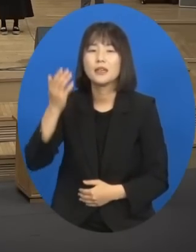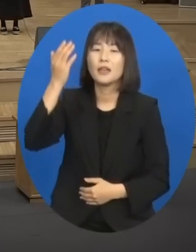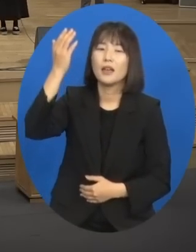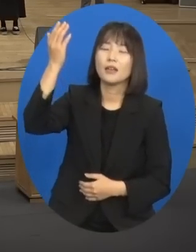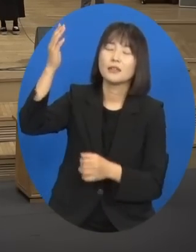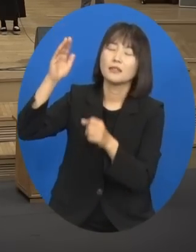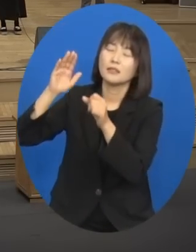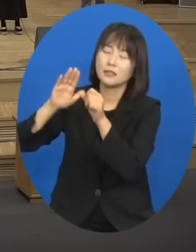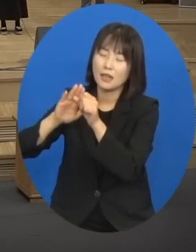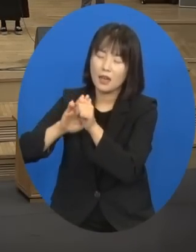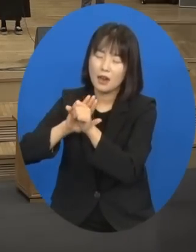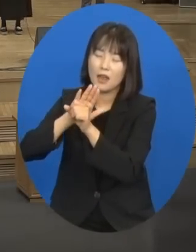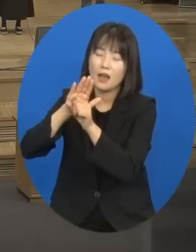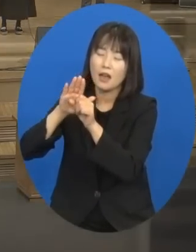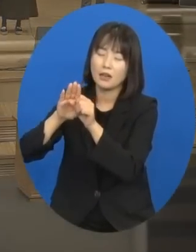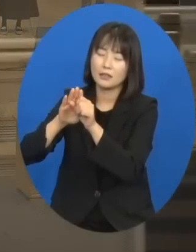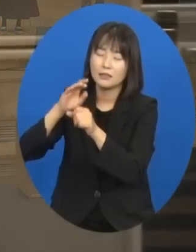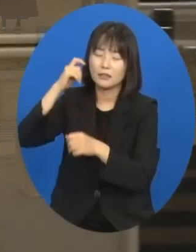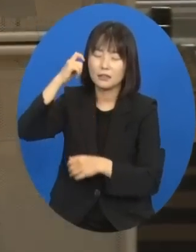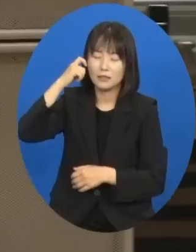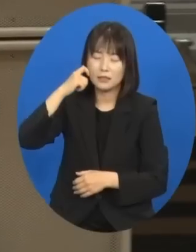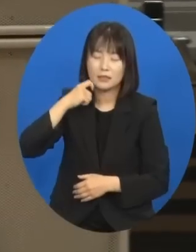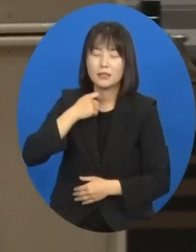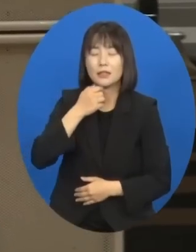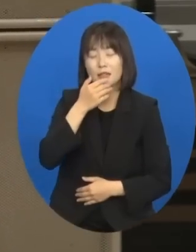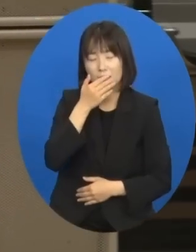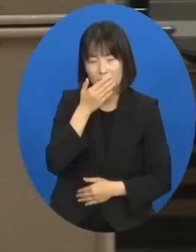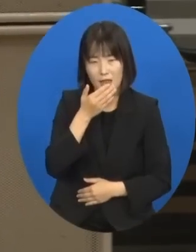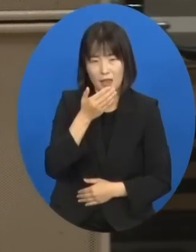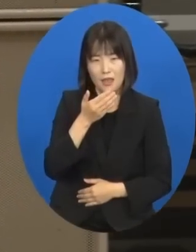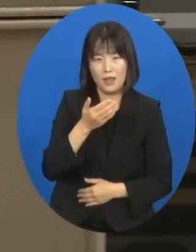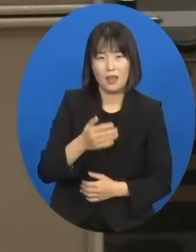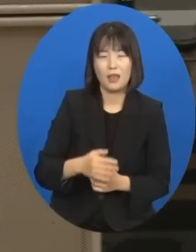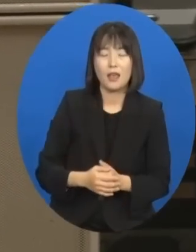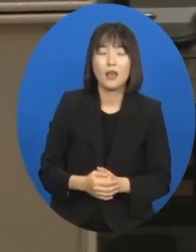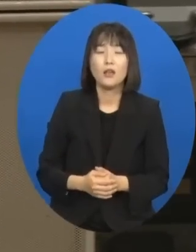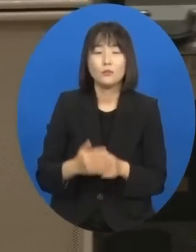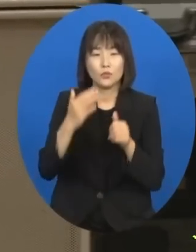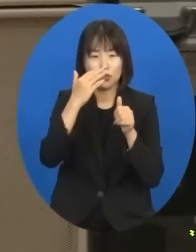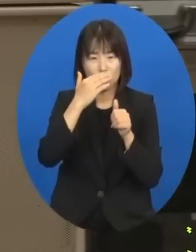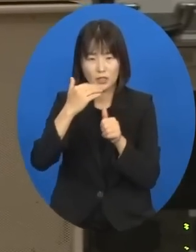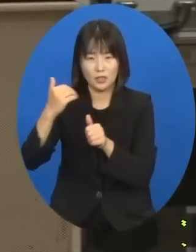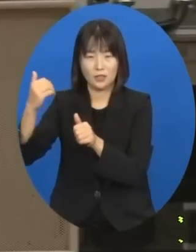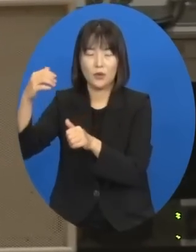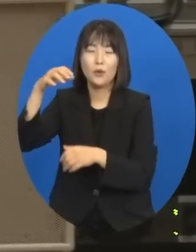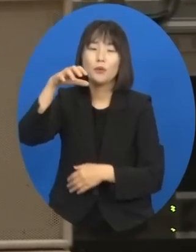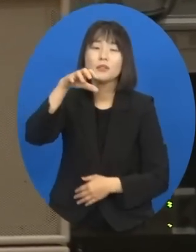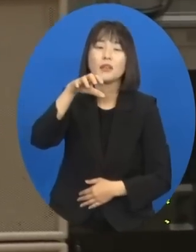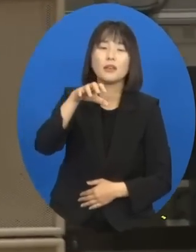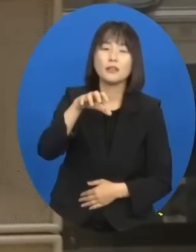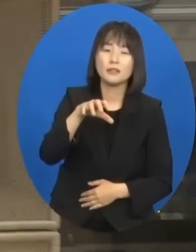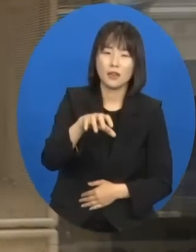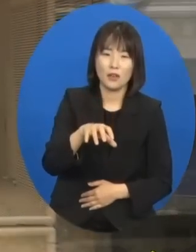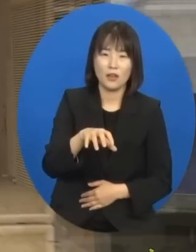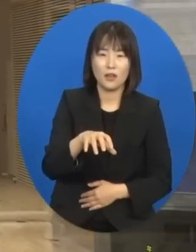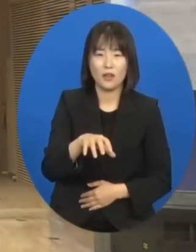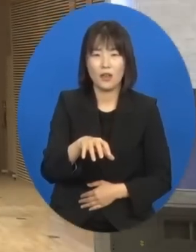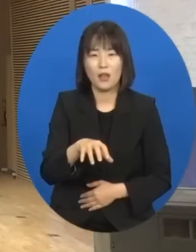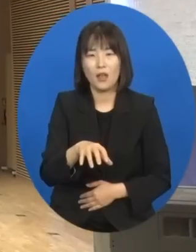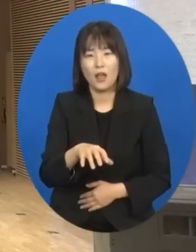사랑을 느끼네 계신